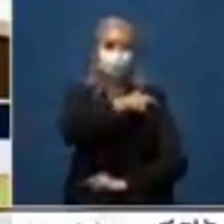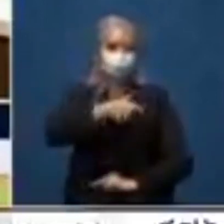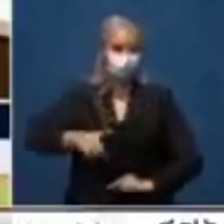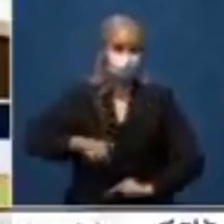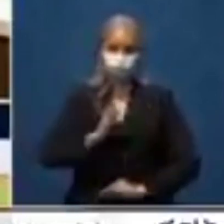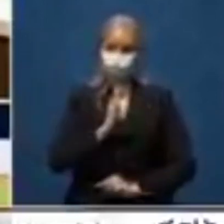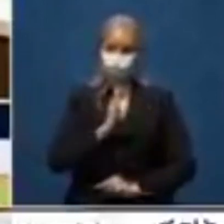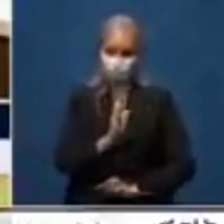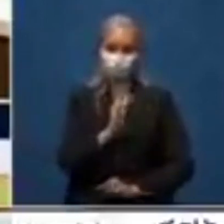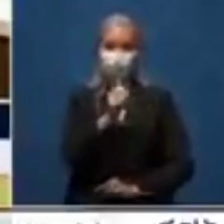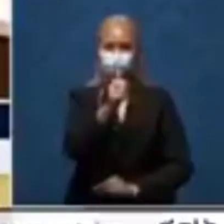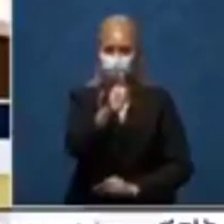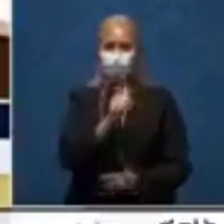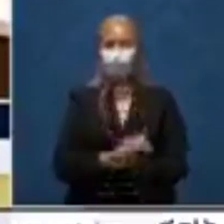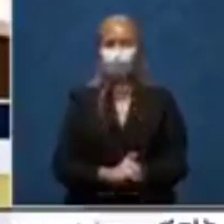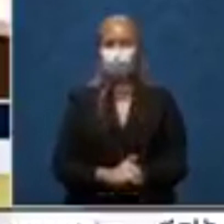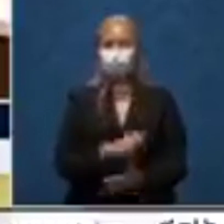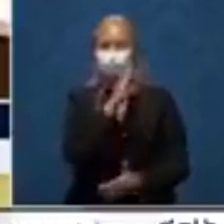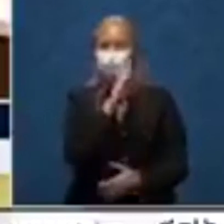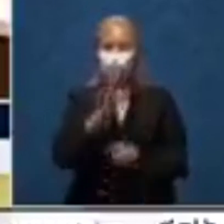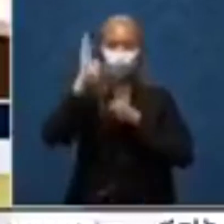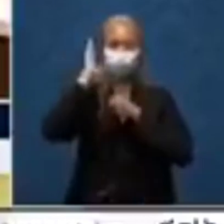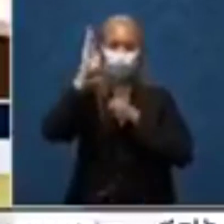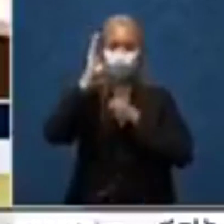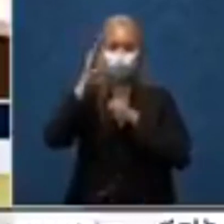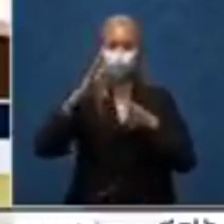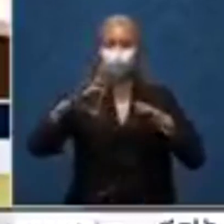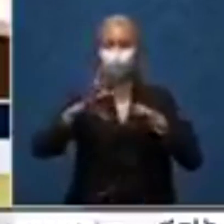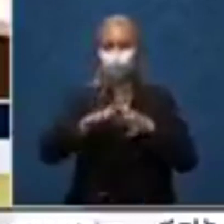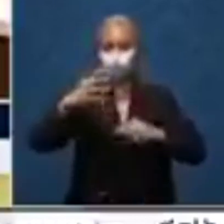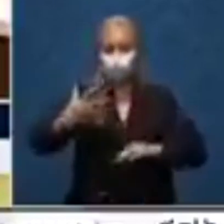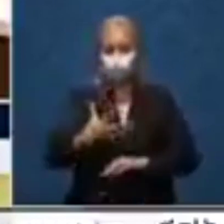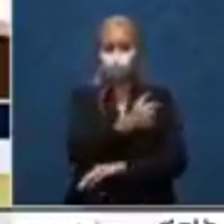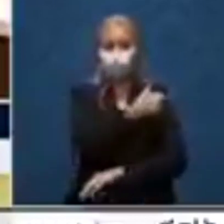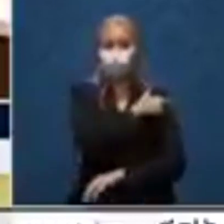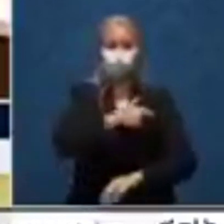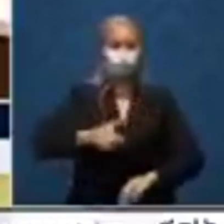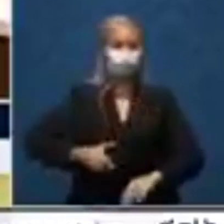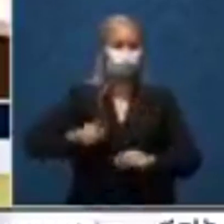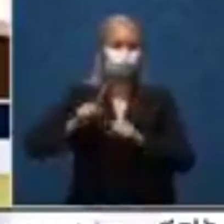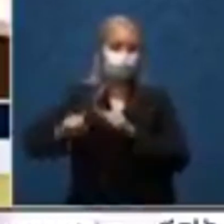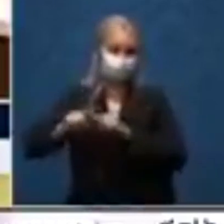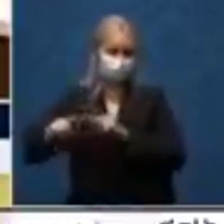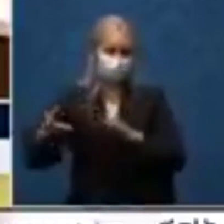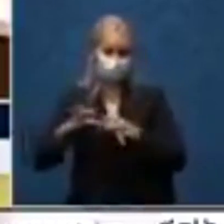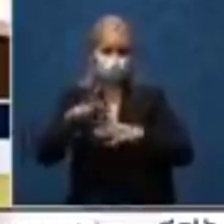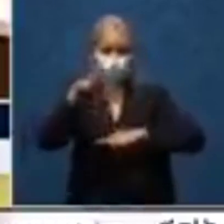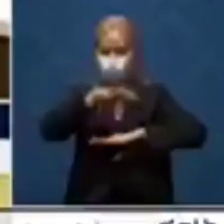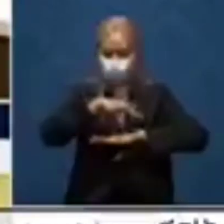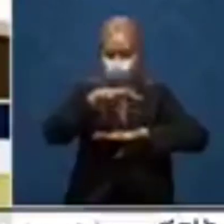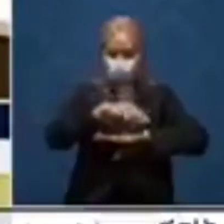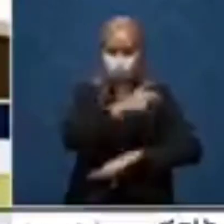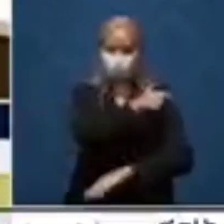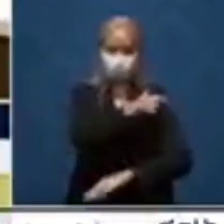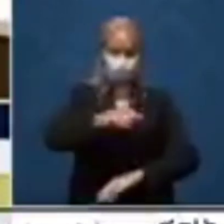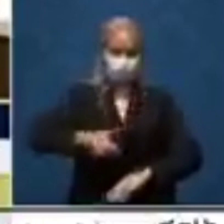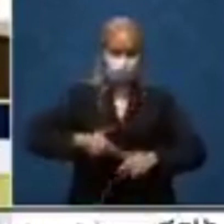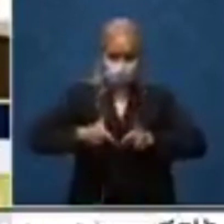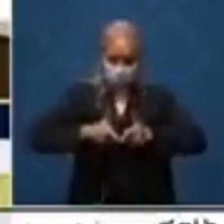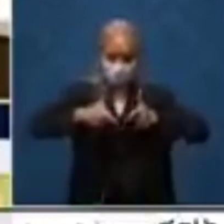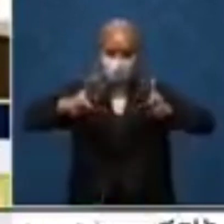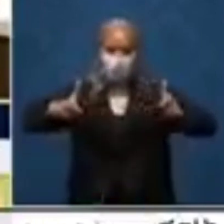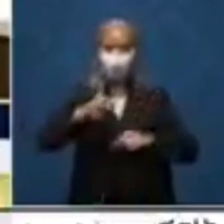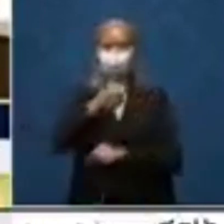งมานะคะมีการอภิปรายเกี่ยวกับพระราชอำนาจพระราชสถานะและการเข้าสู่ตำแหน่งพระมหากษัตริย์อย่างกว้างขวาง